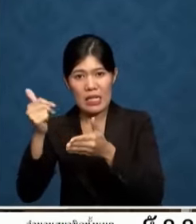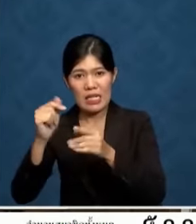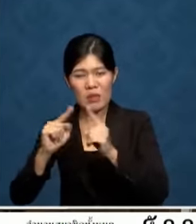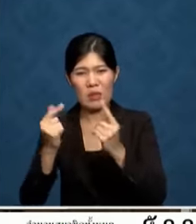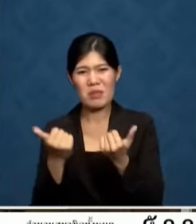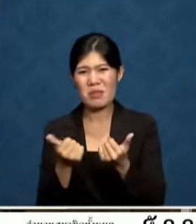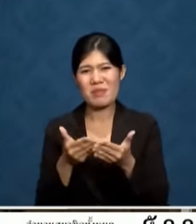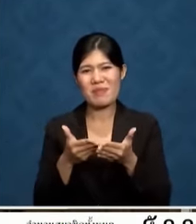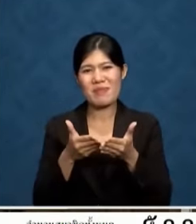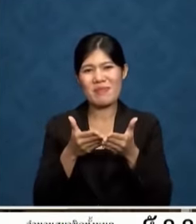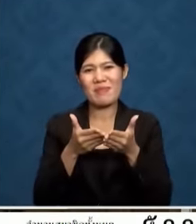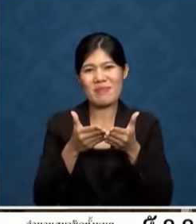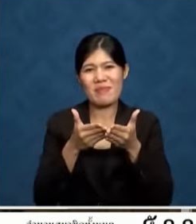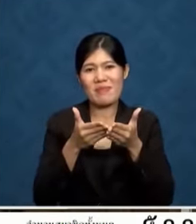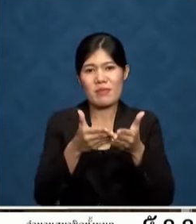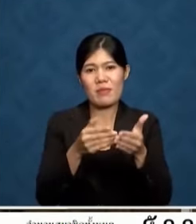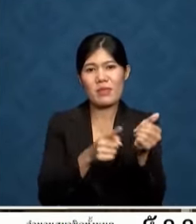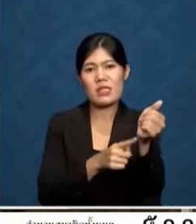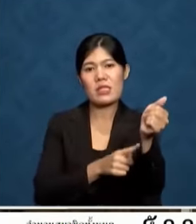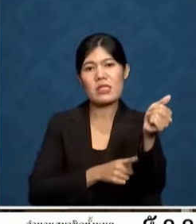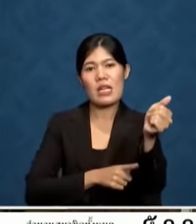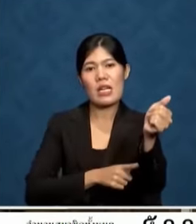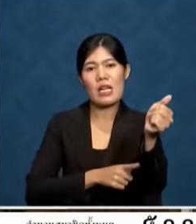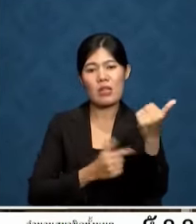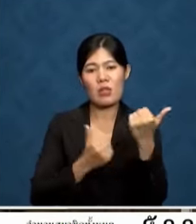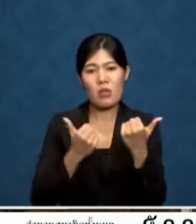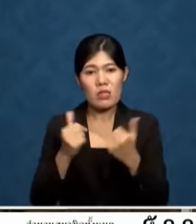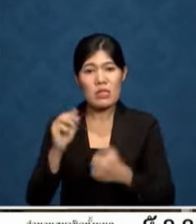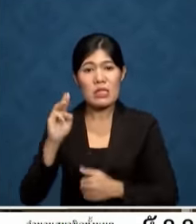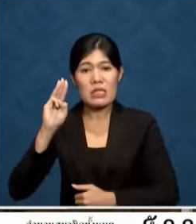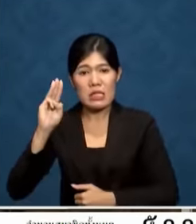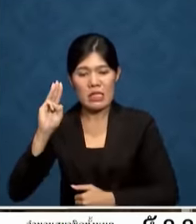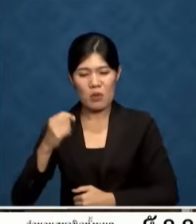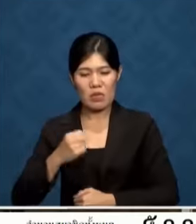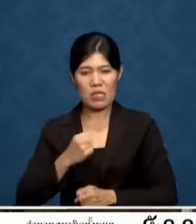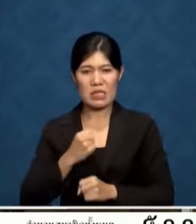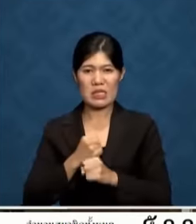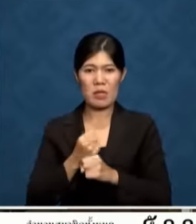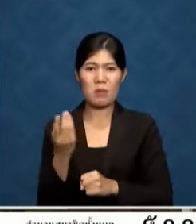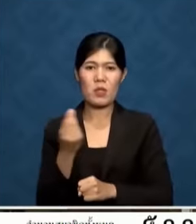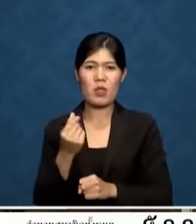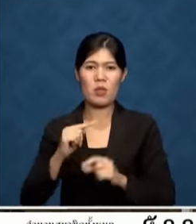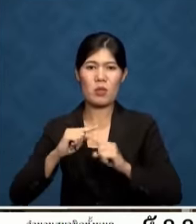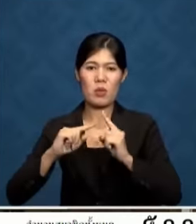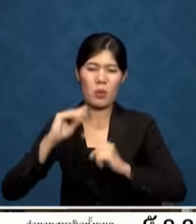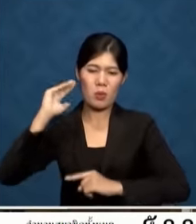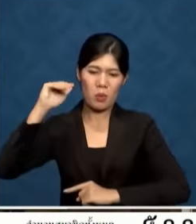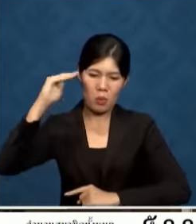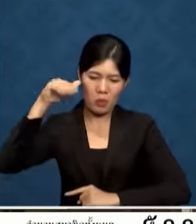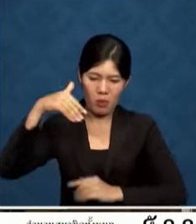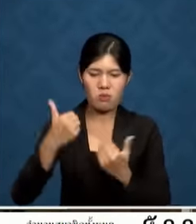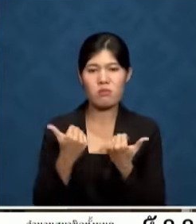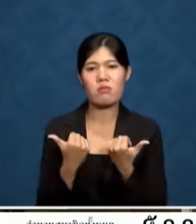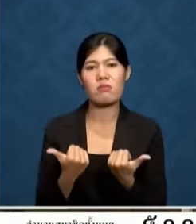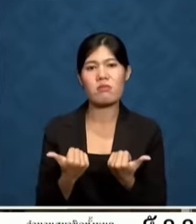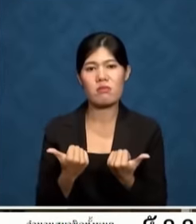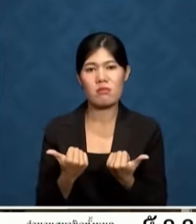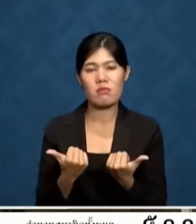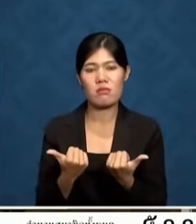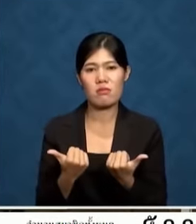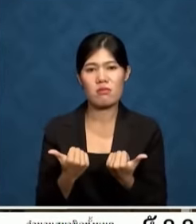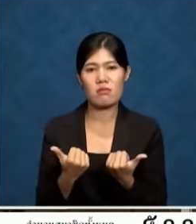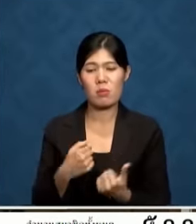ครับสยาจะทำทันทีนี่เวลาล่วงเลยมาเท่าไหร่ผมทวงถามแทนประชาชนทุก